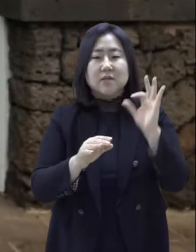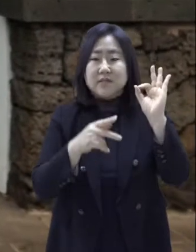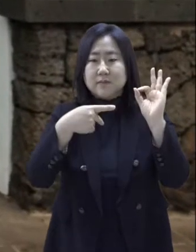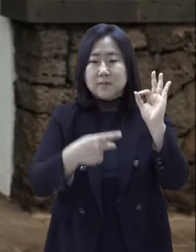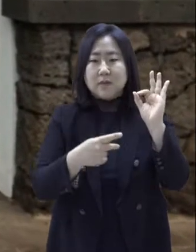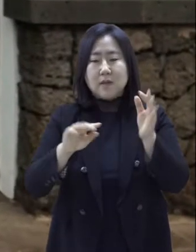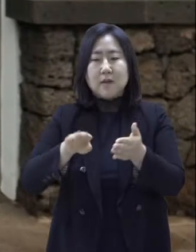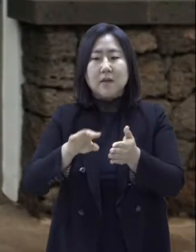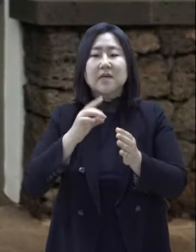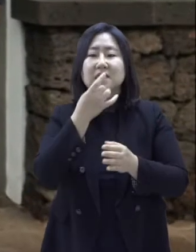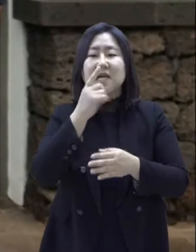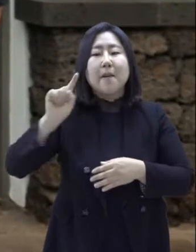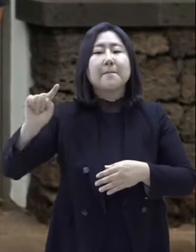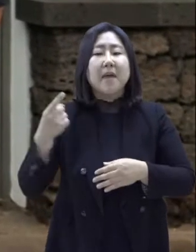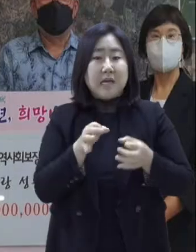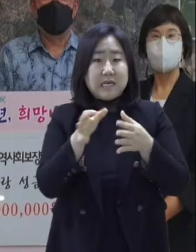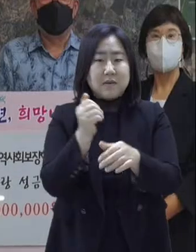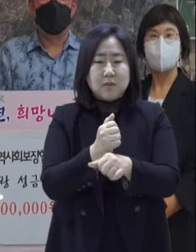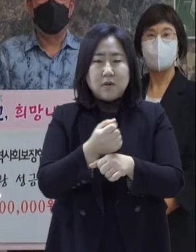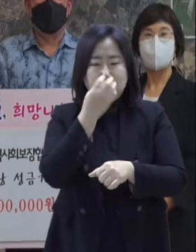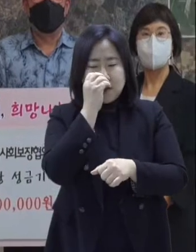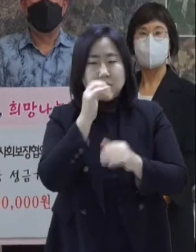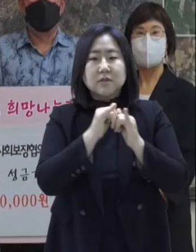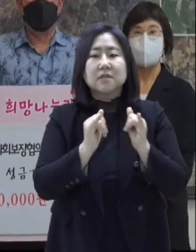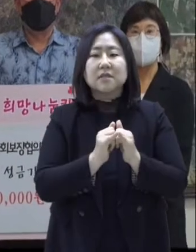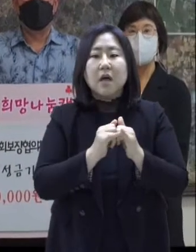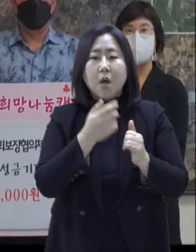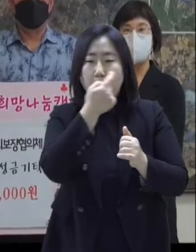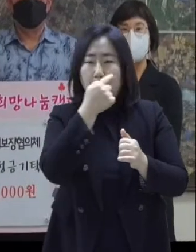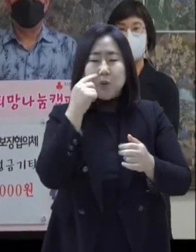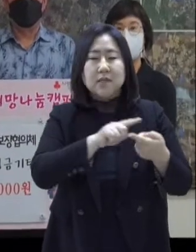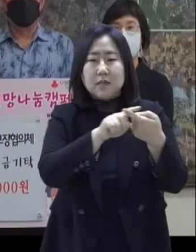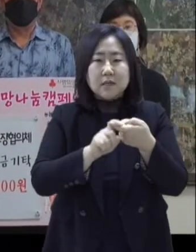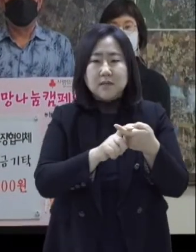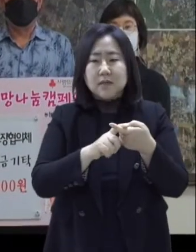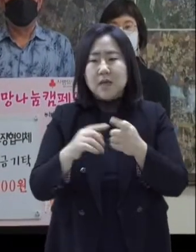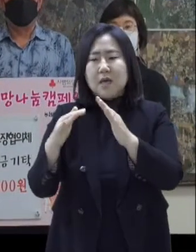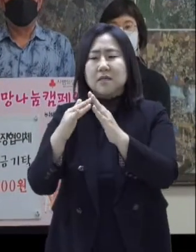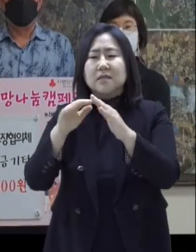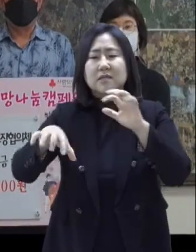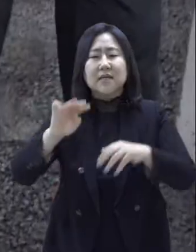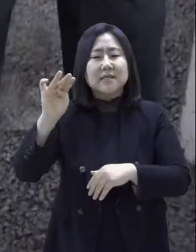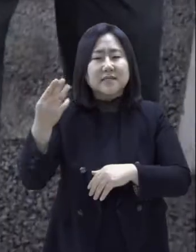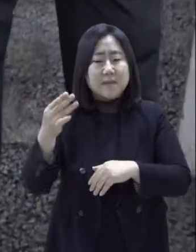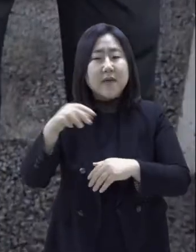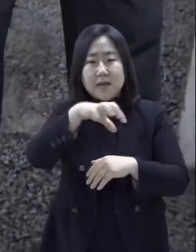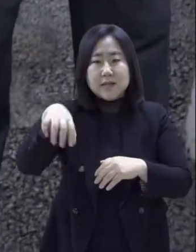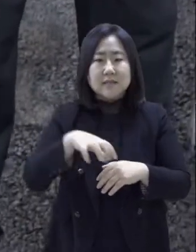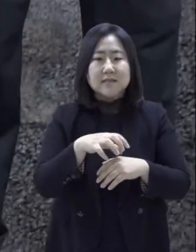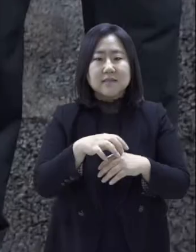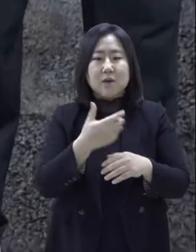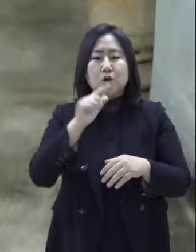쌀 100포를 기부했고, 남원앱 지역사회보장협의체에서는 지역의 어려운 300가구에 600만 원 상당의